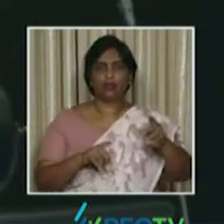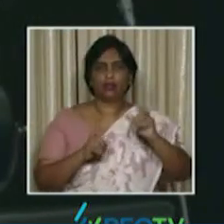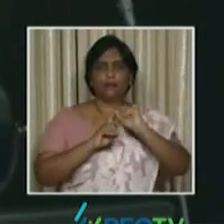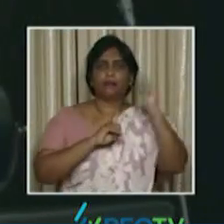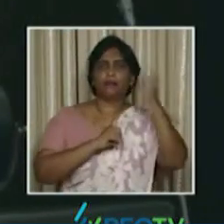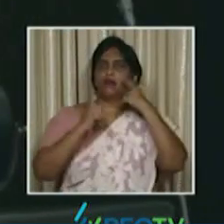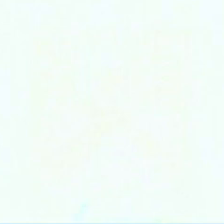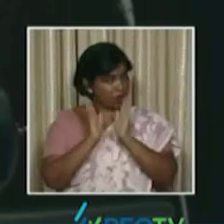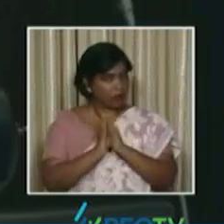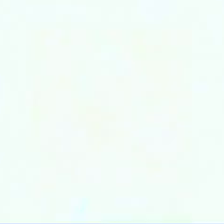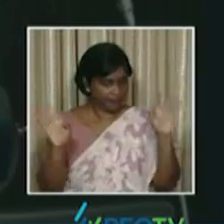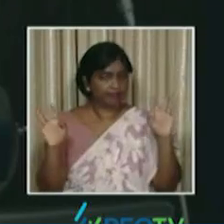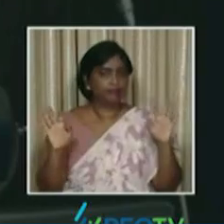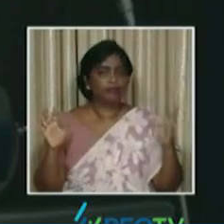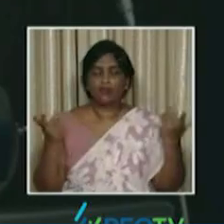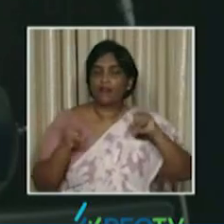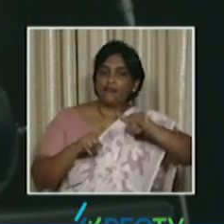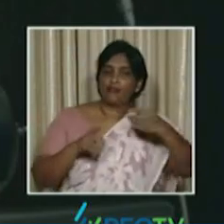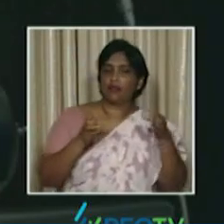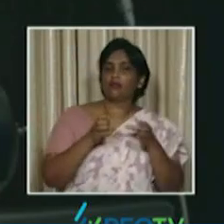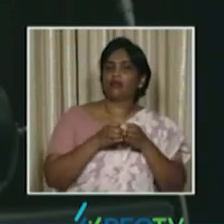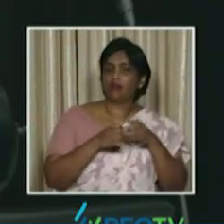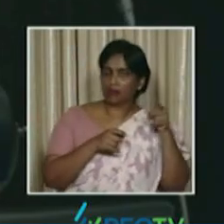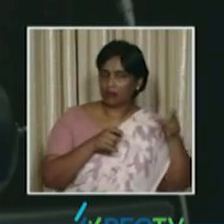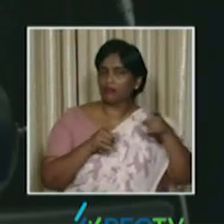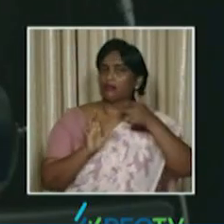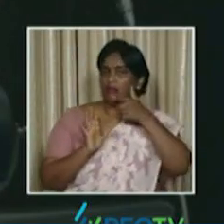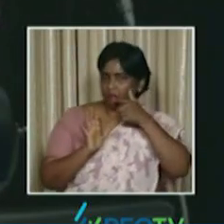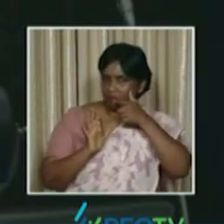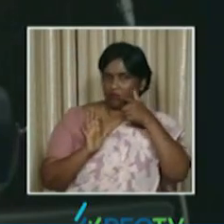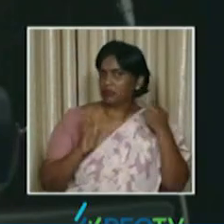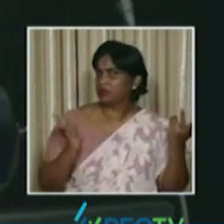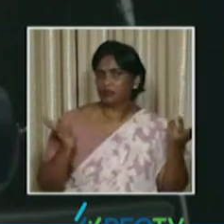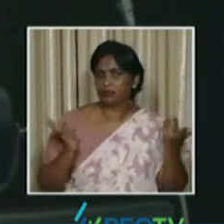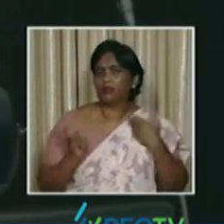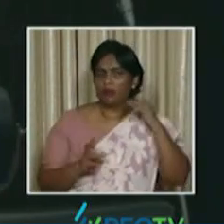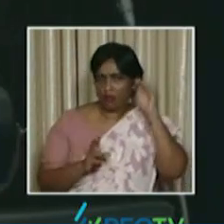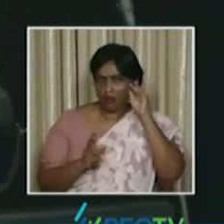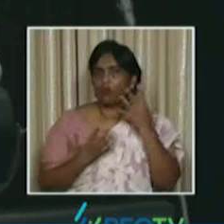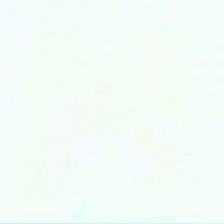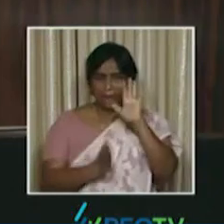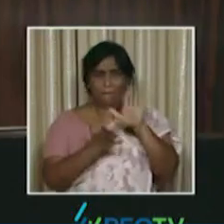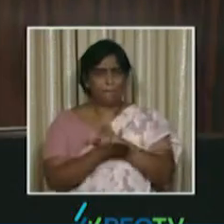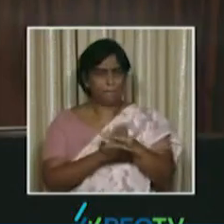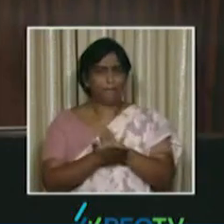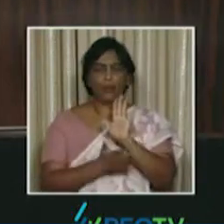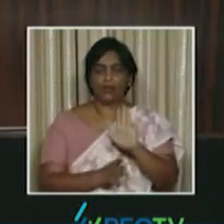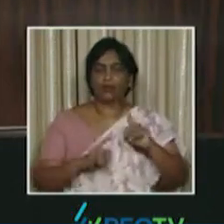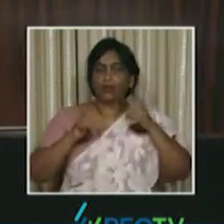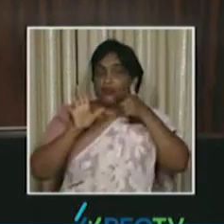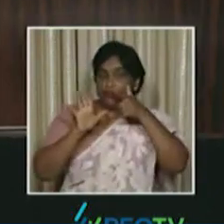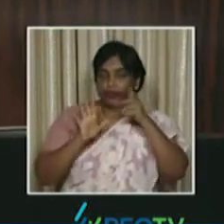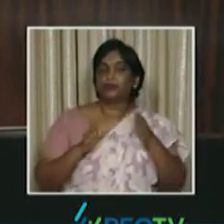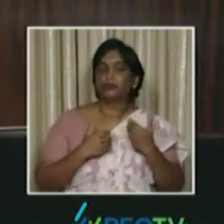කරපේ මාධ්‍ය ආයතනේ වීඩියෝ කරනවා. මේ වෙන කණ්ඩායමක් විසින් මේ මේ මේක රූගත කරනවාද කියන කාරණේ දැනගන්න අවශ්‍යතාවය අපිට නැද්ද? මේ පින්තූර ගන්නේ